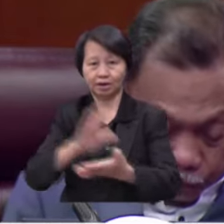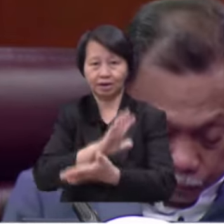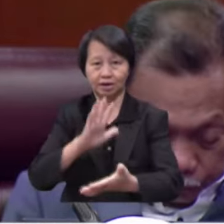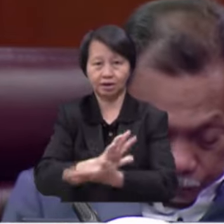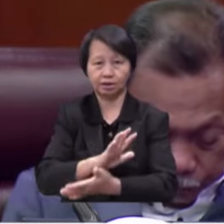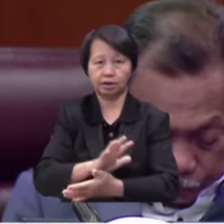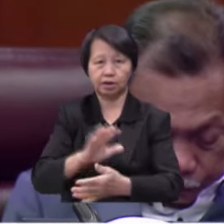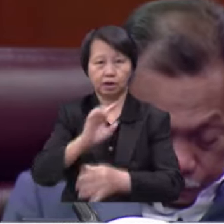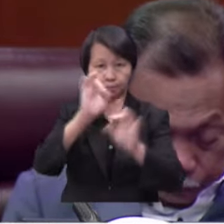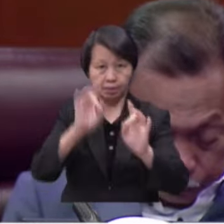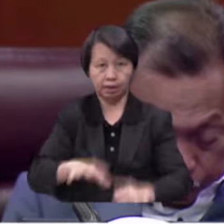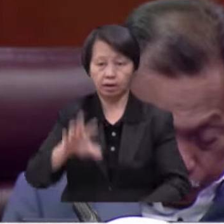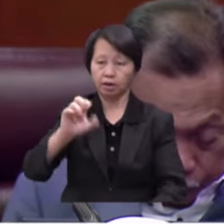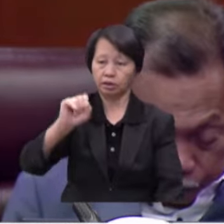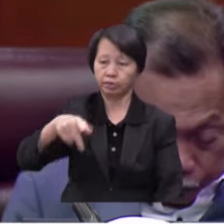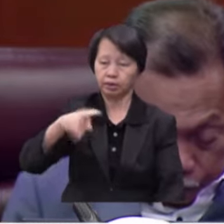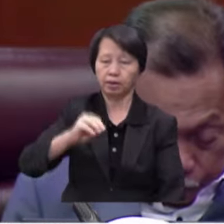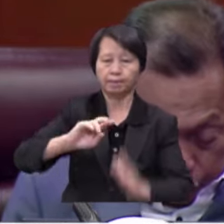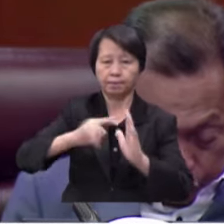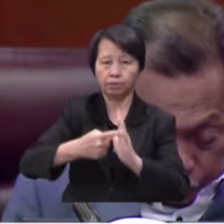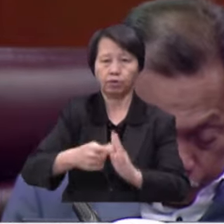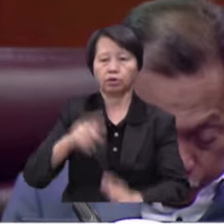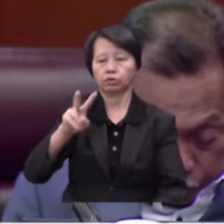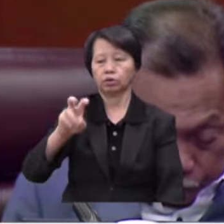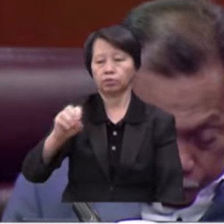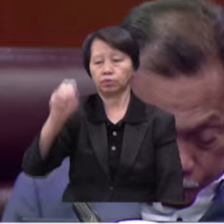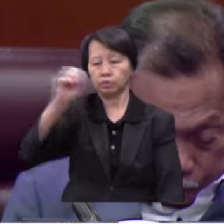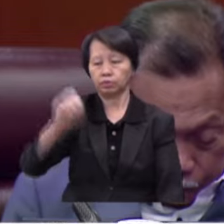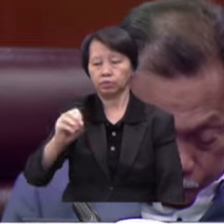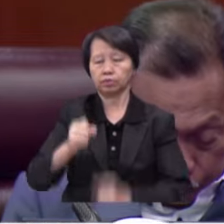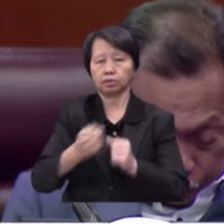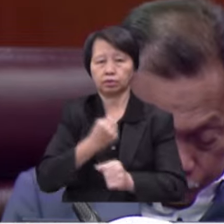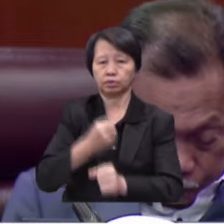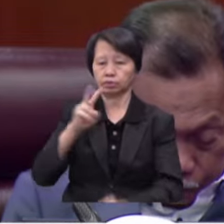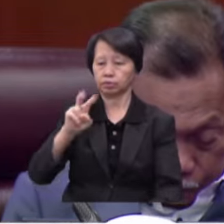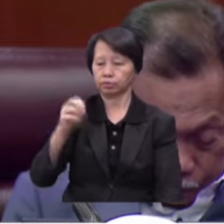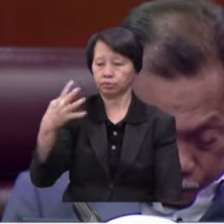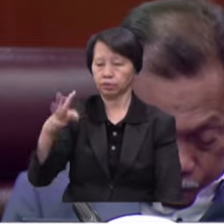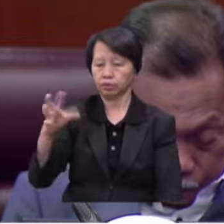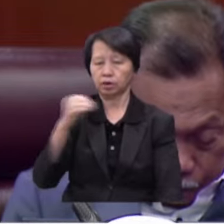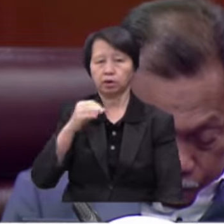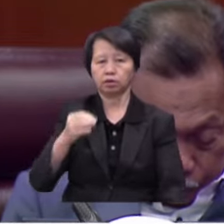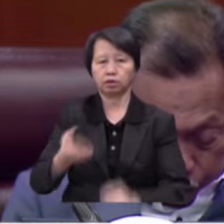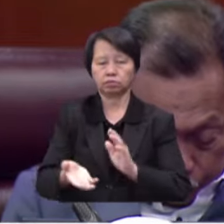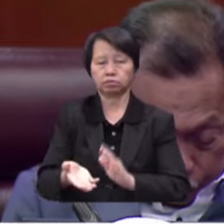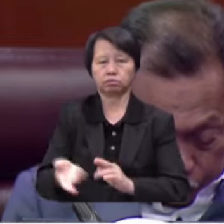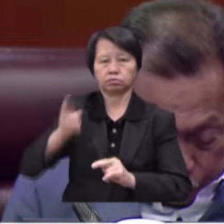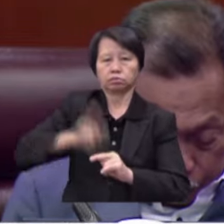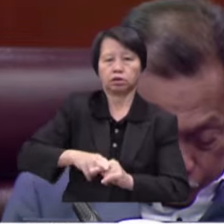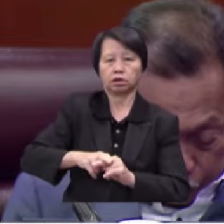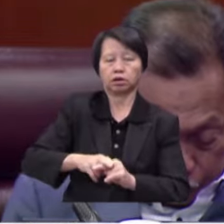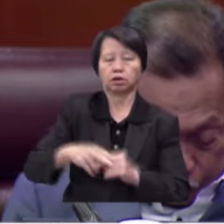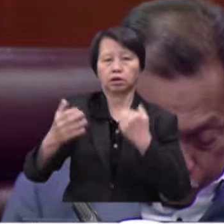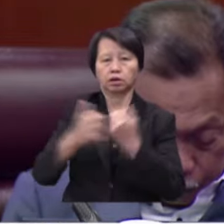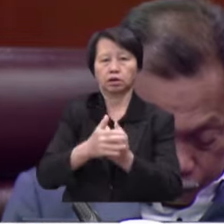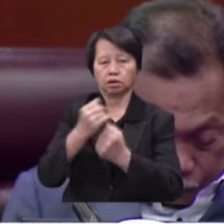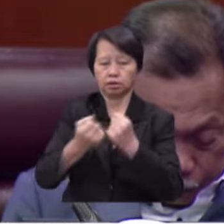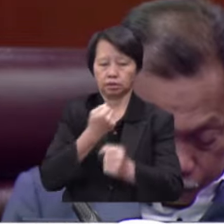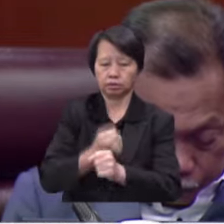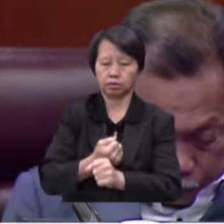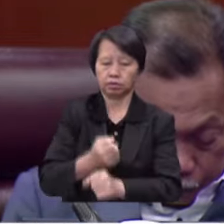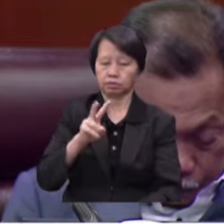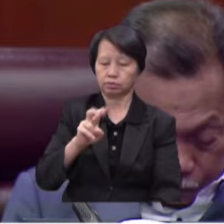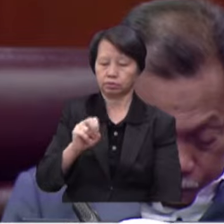SBM bermula dengan 20 peratus pada tahun 2014 dan meningkat secara berkeringat sehingga tahun